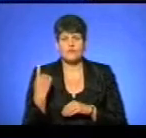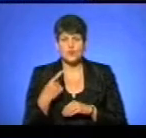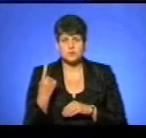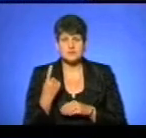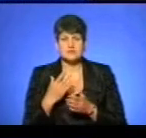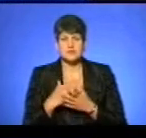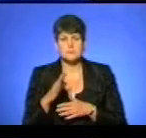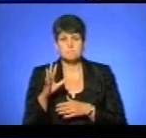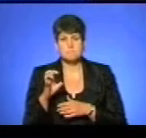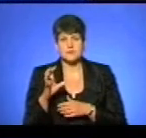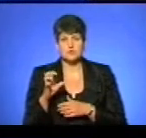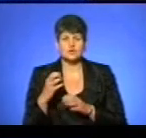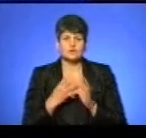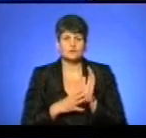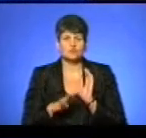це